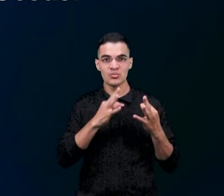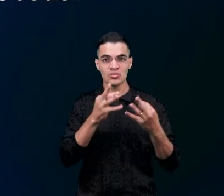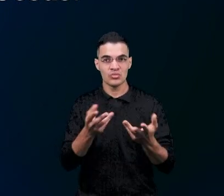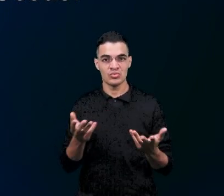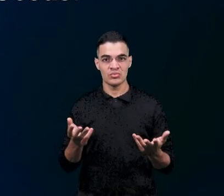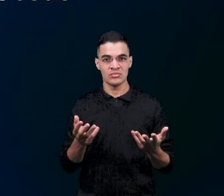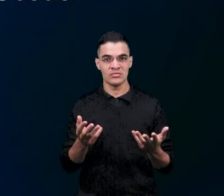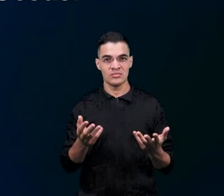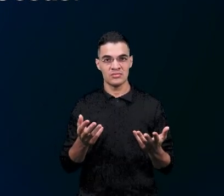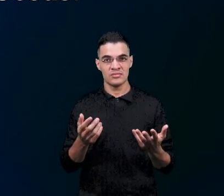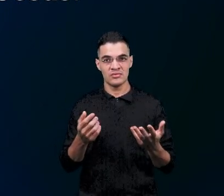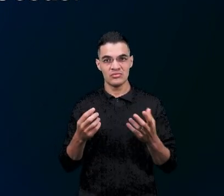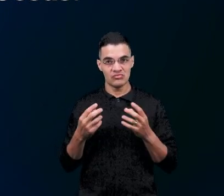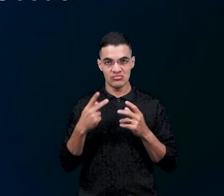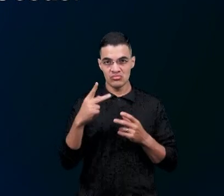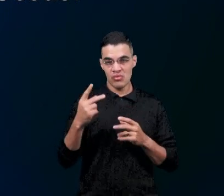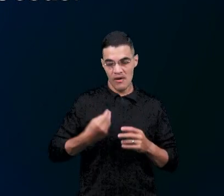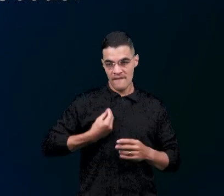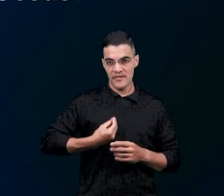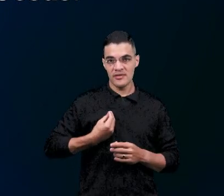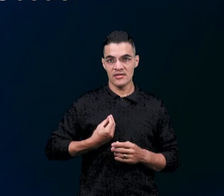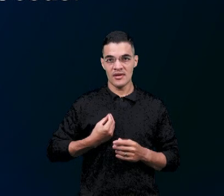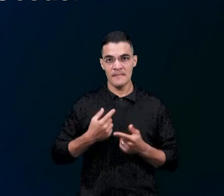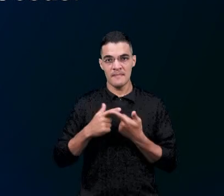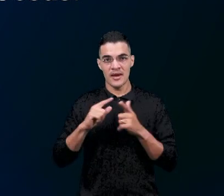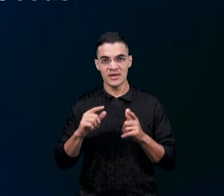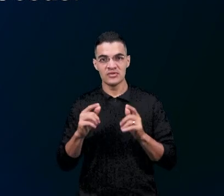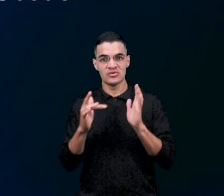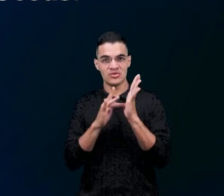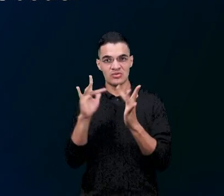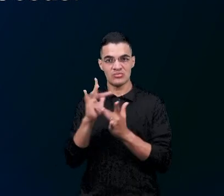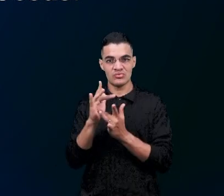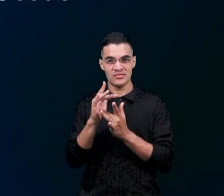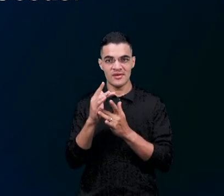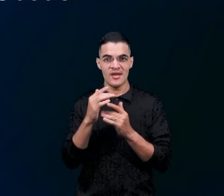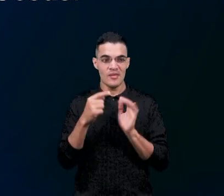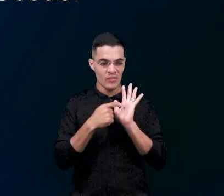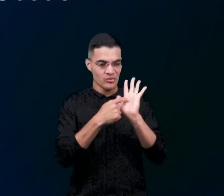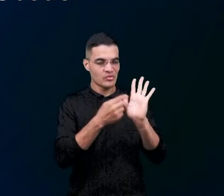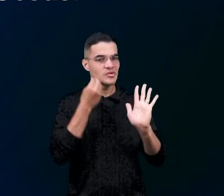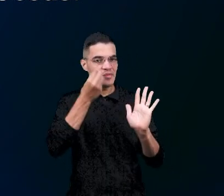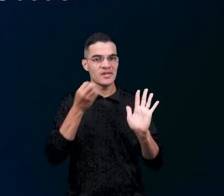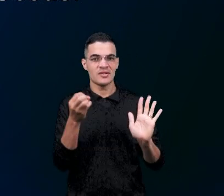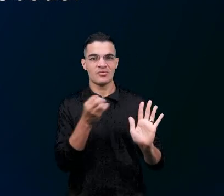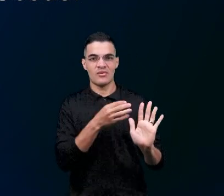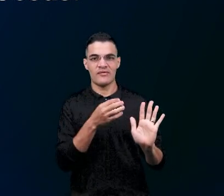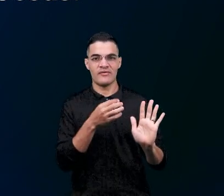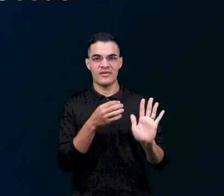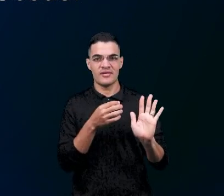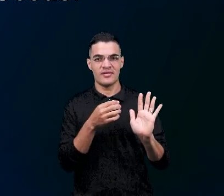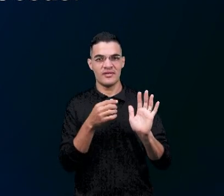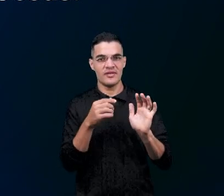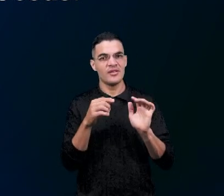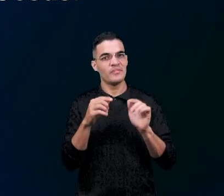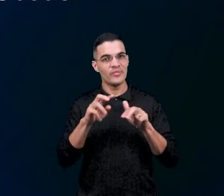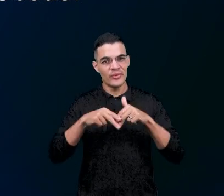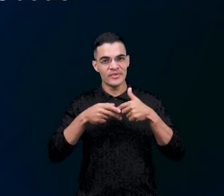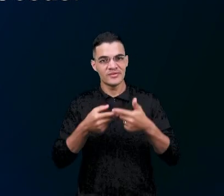Zachée, mais Zachée avait tout ce que le monde cherchait. Jésus